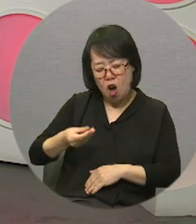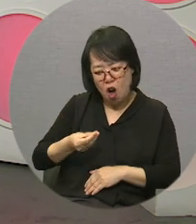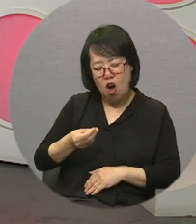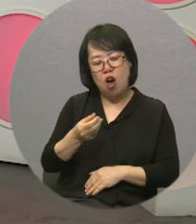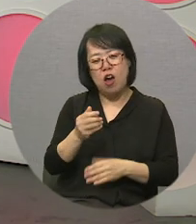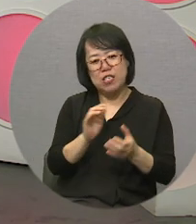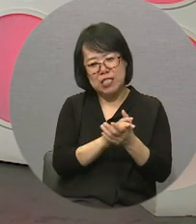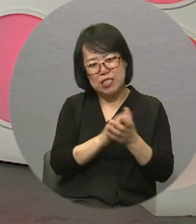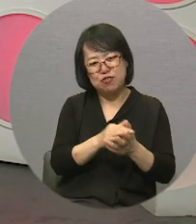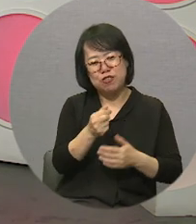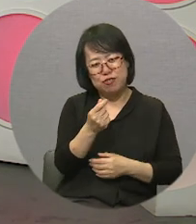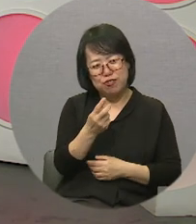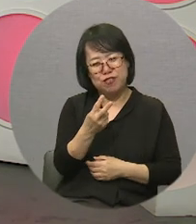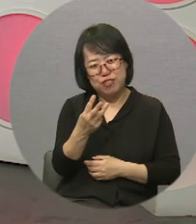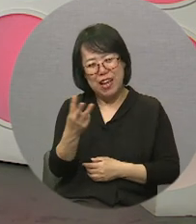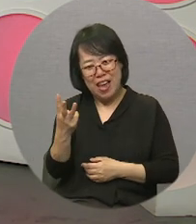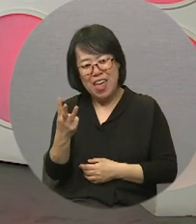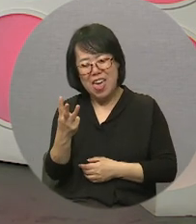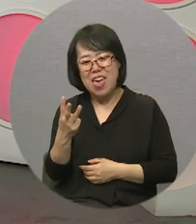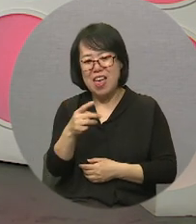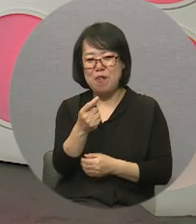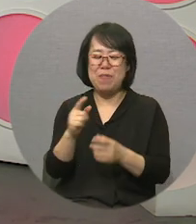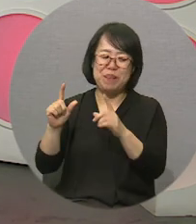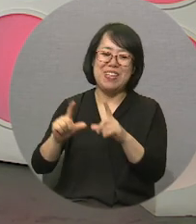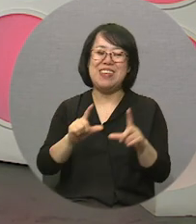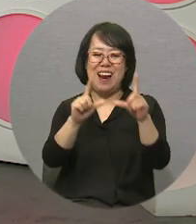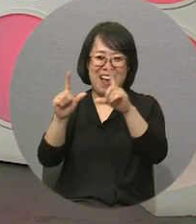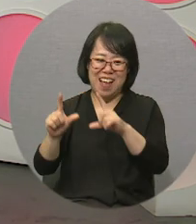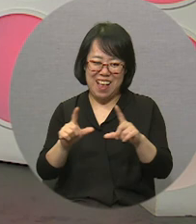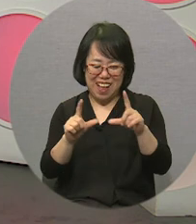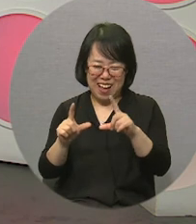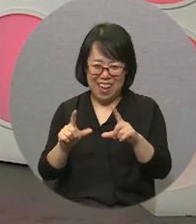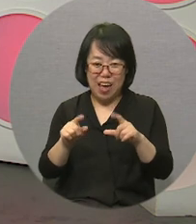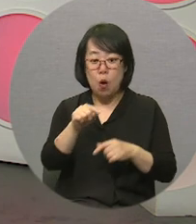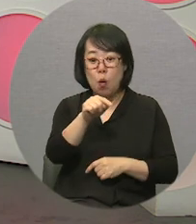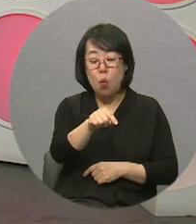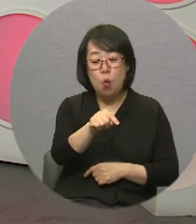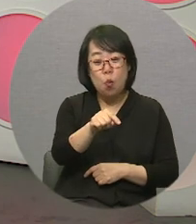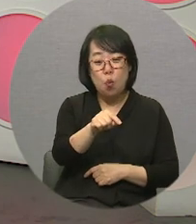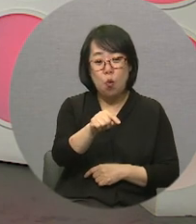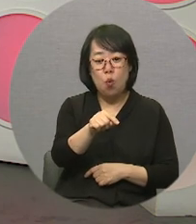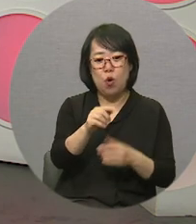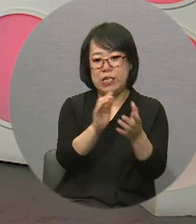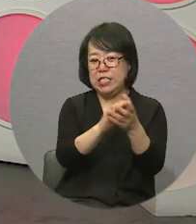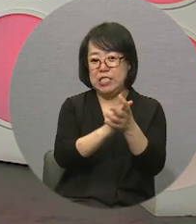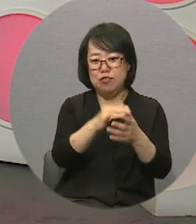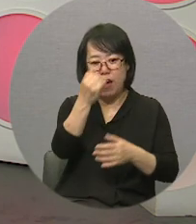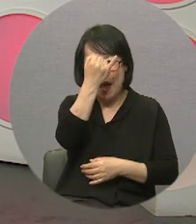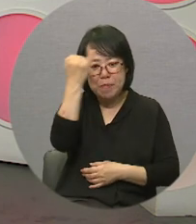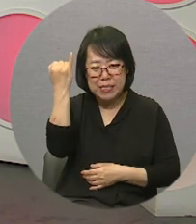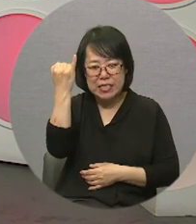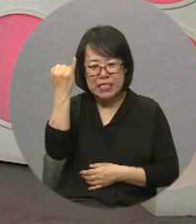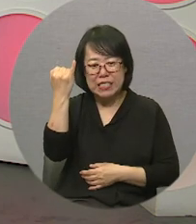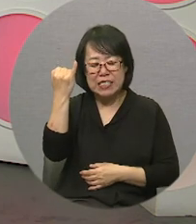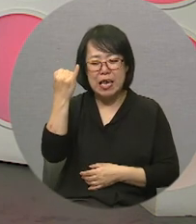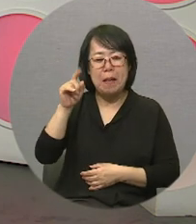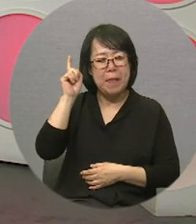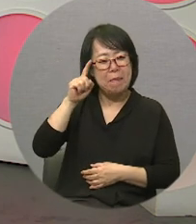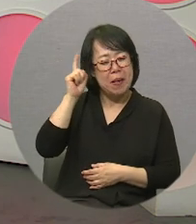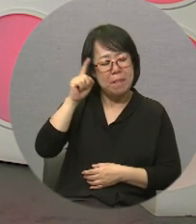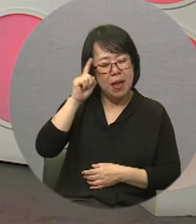저도 친구와 함께 셋집을 얻었고 친구 할머니가 식사는 잘 챙겨 먹어야